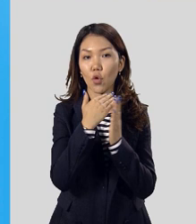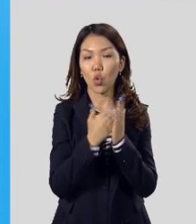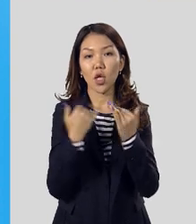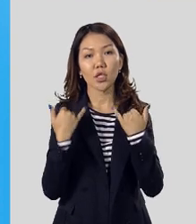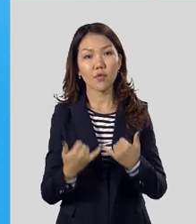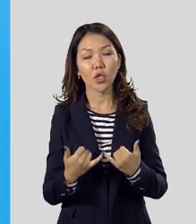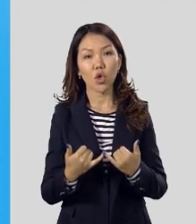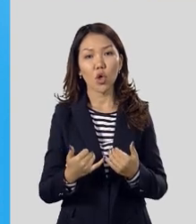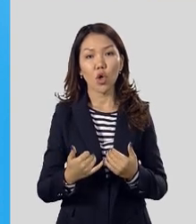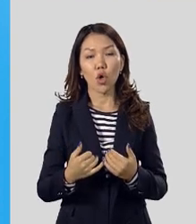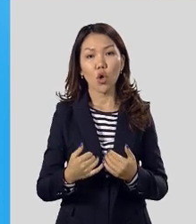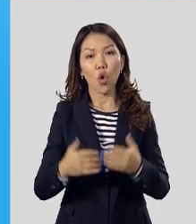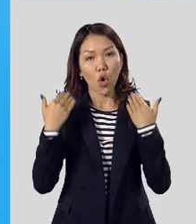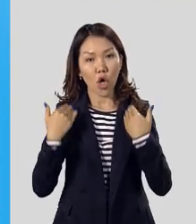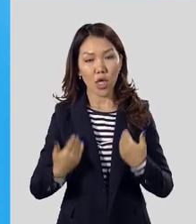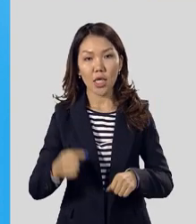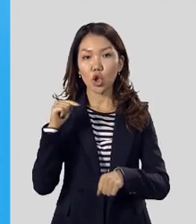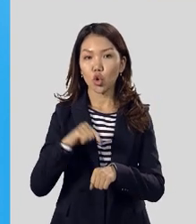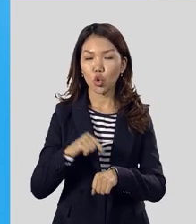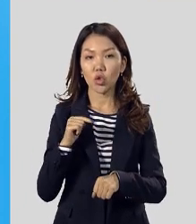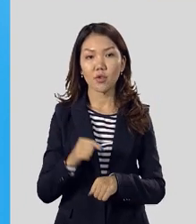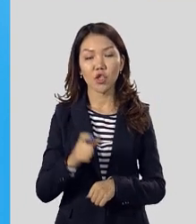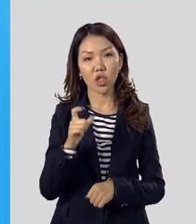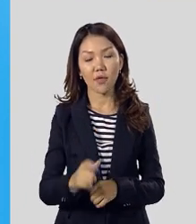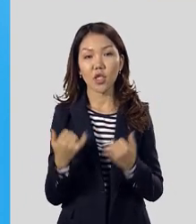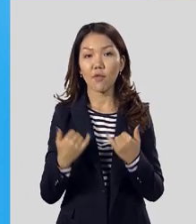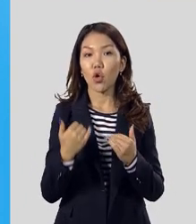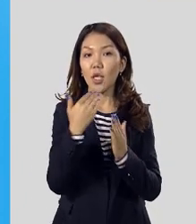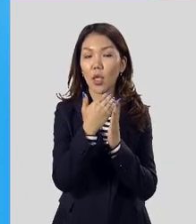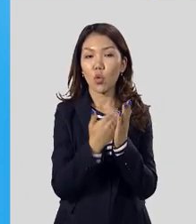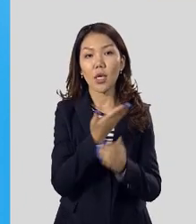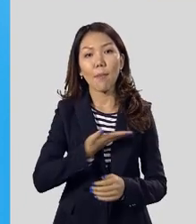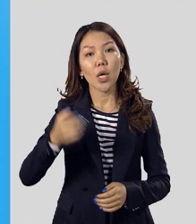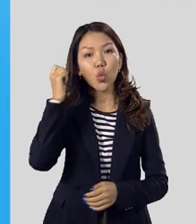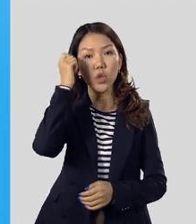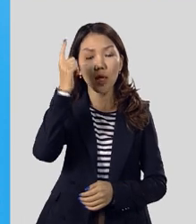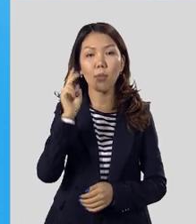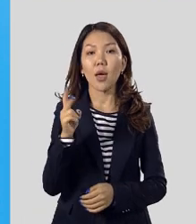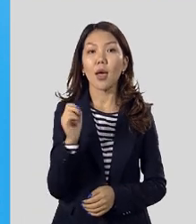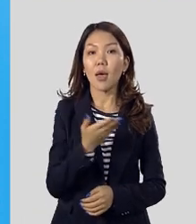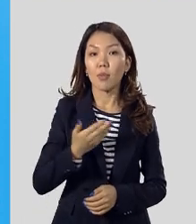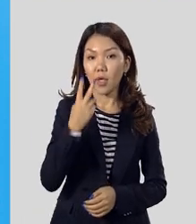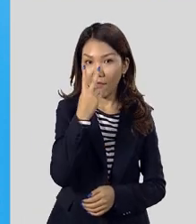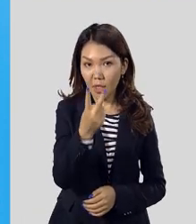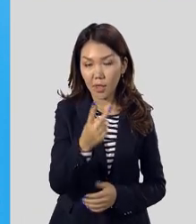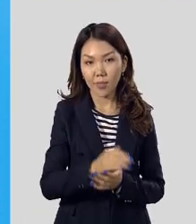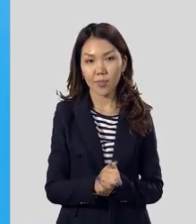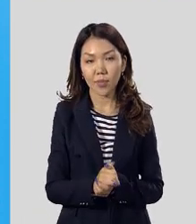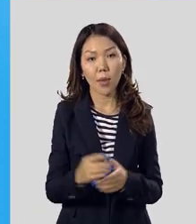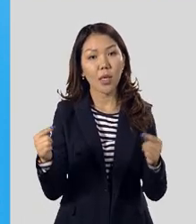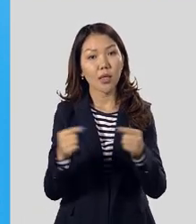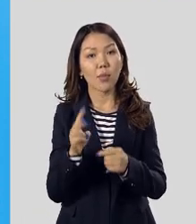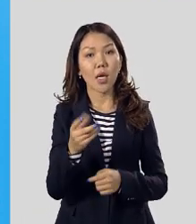сегодня – органы чувств человека. Сегодня на уроке мы узнаем, как мы видим,